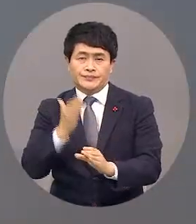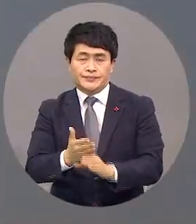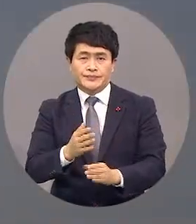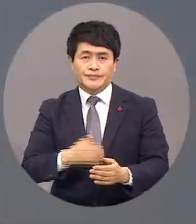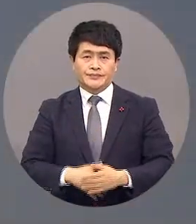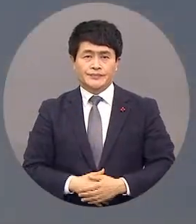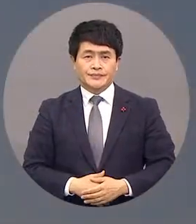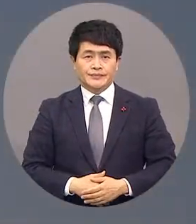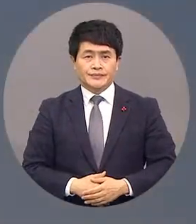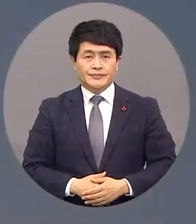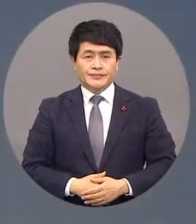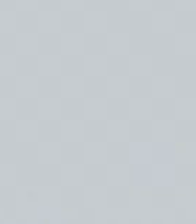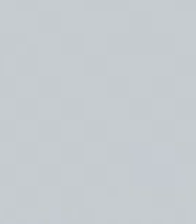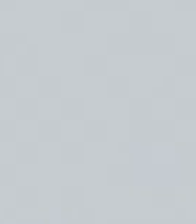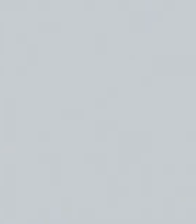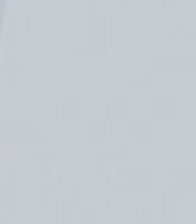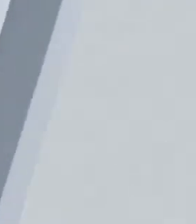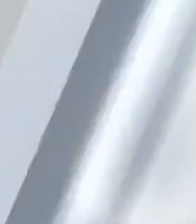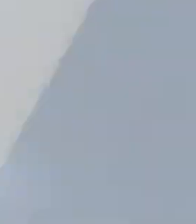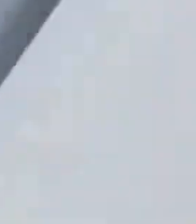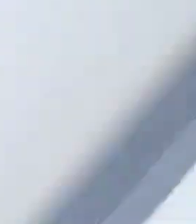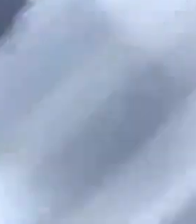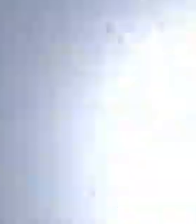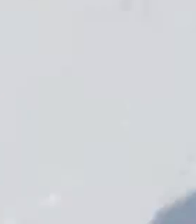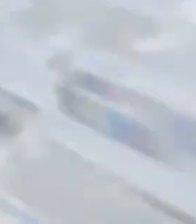MBC 뉴스 송희표입니다.